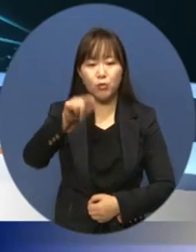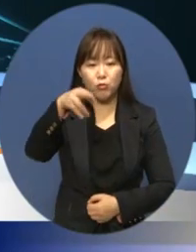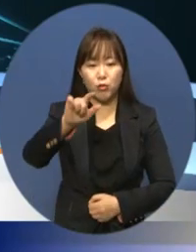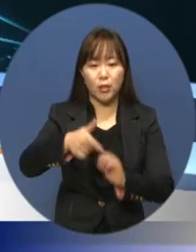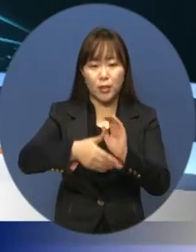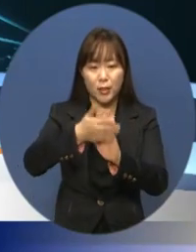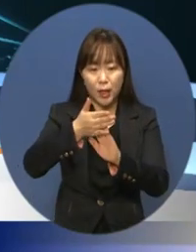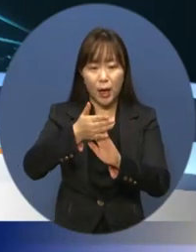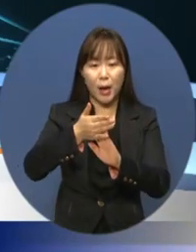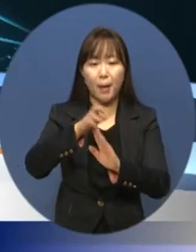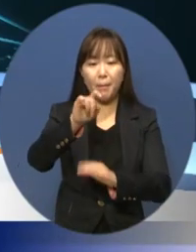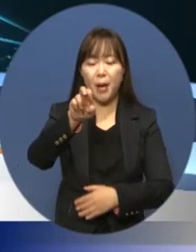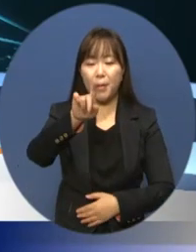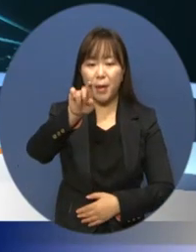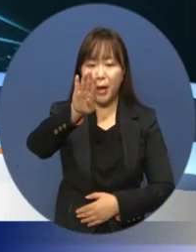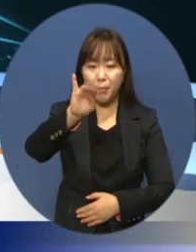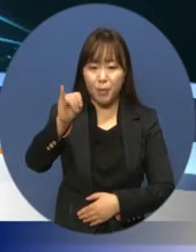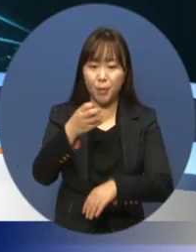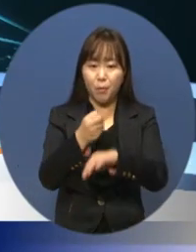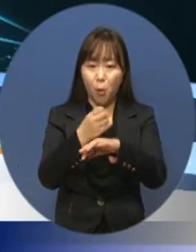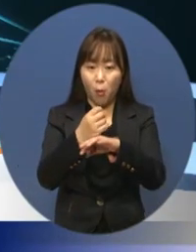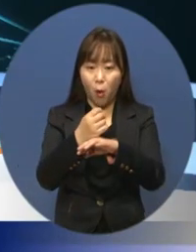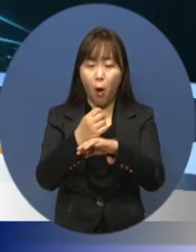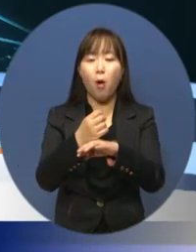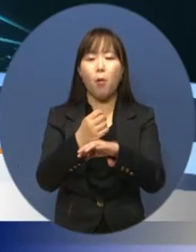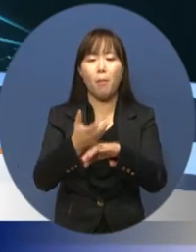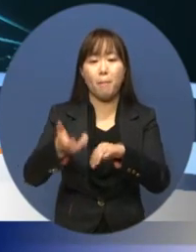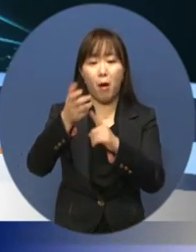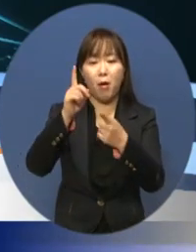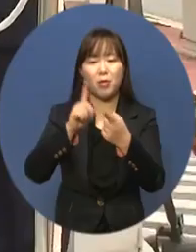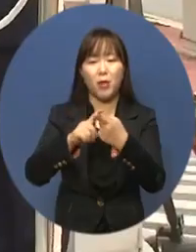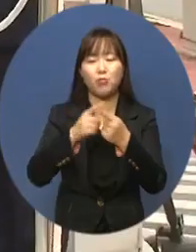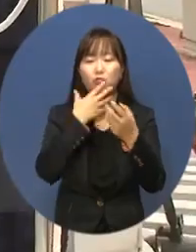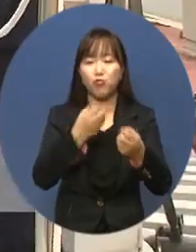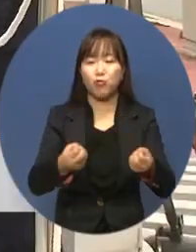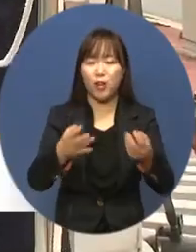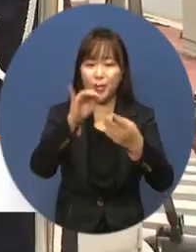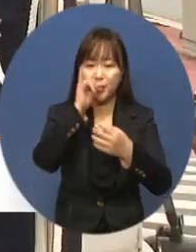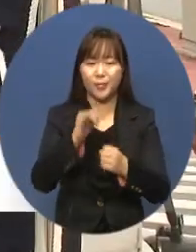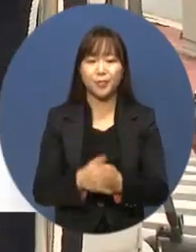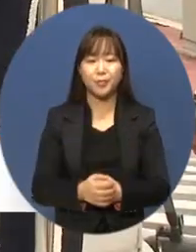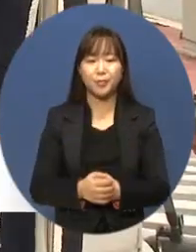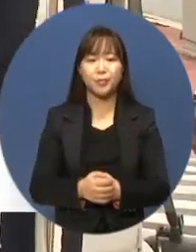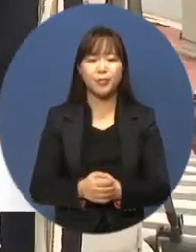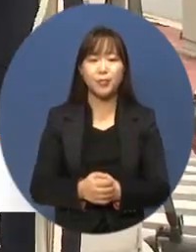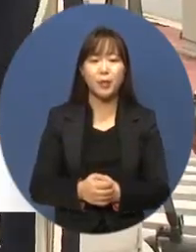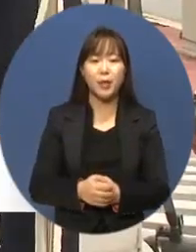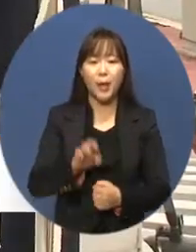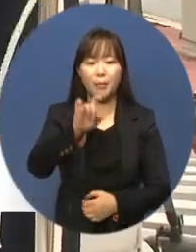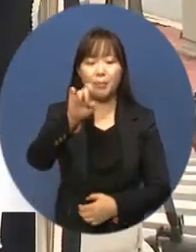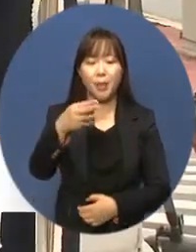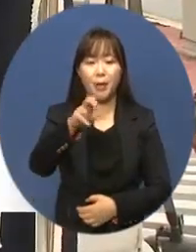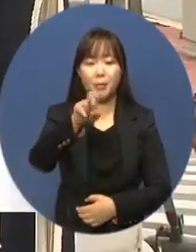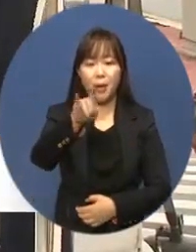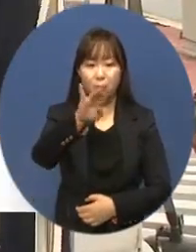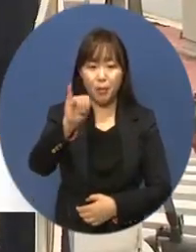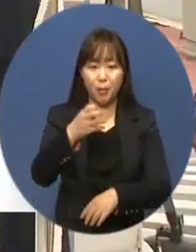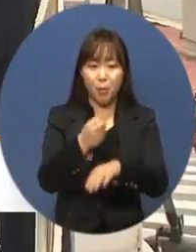순천시가 순천의 팔마비 보물 승격을 축하하는 자리를 가졌습니다. 순천시는 순천 팔마비의